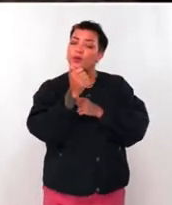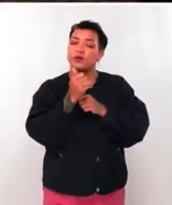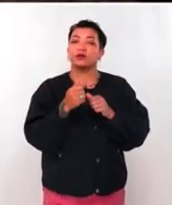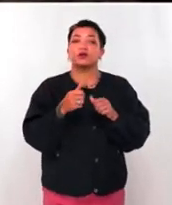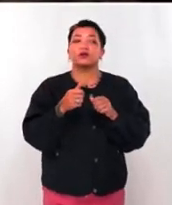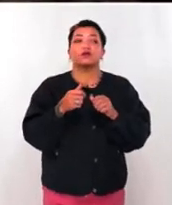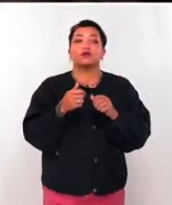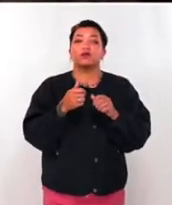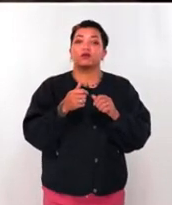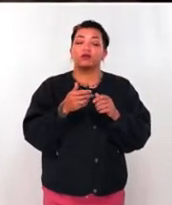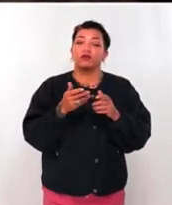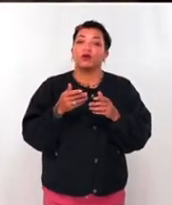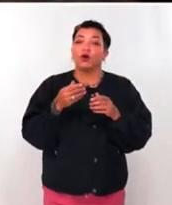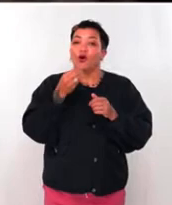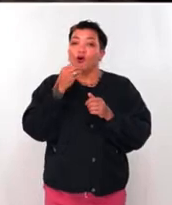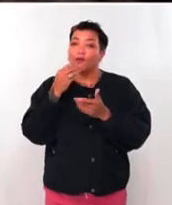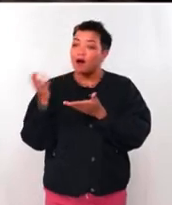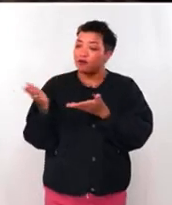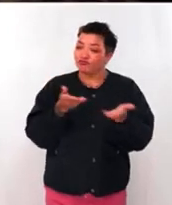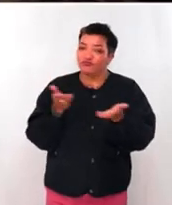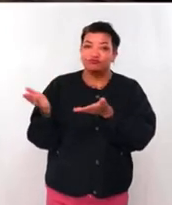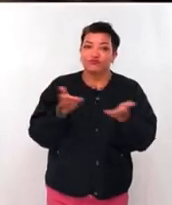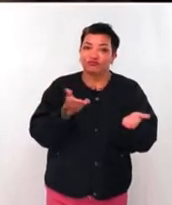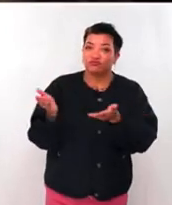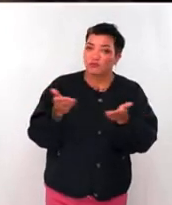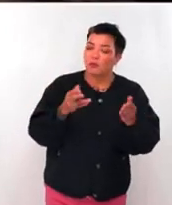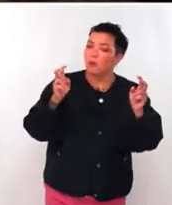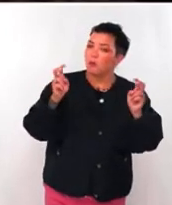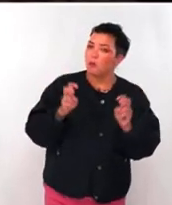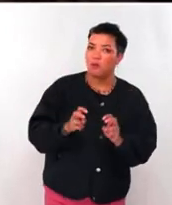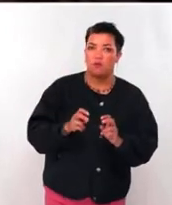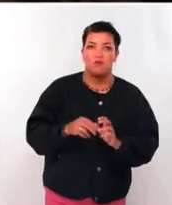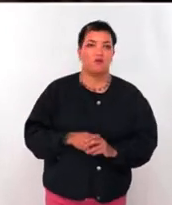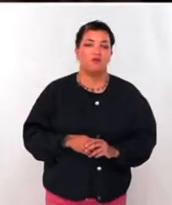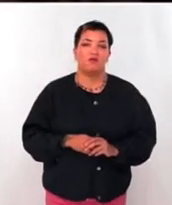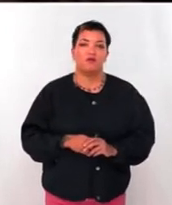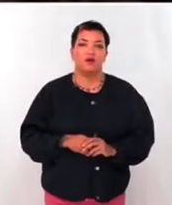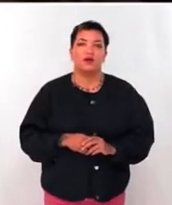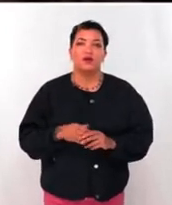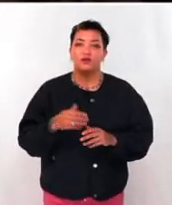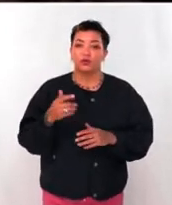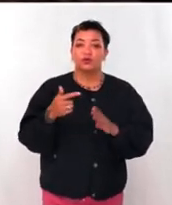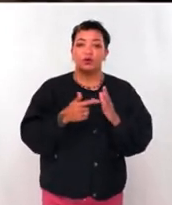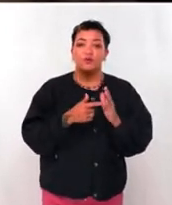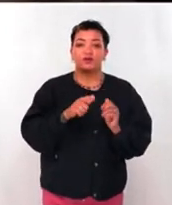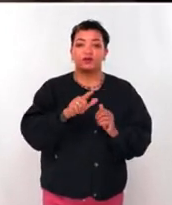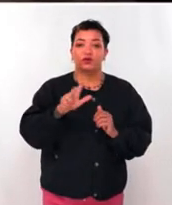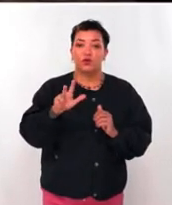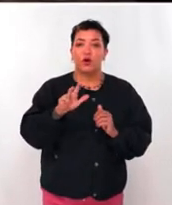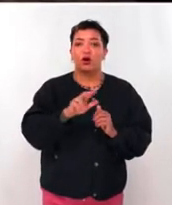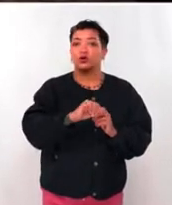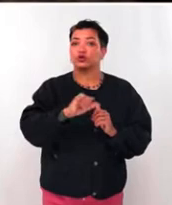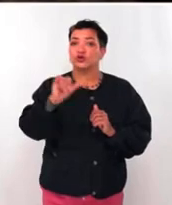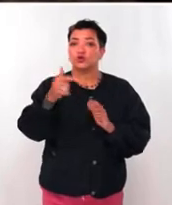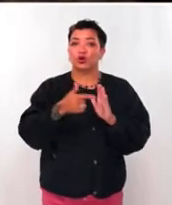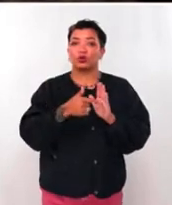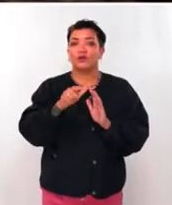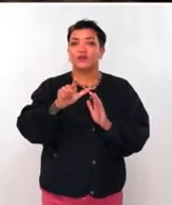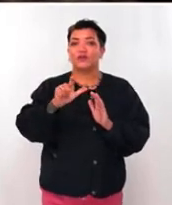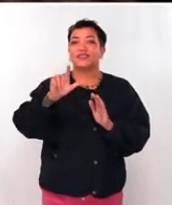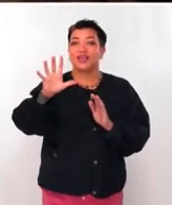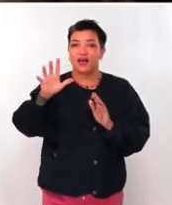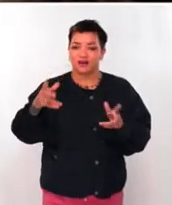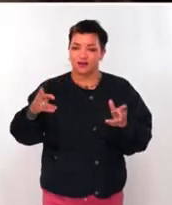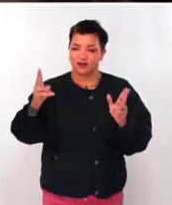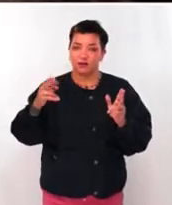de repas à domicile. Et ce qui est notable, c'est que sur votre mandat, et en 2023 jusqu'en 2025, aucun